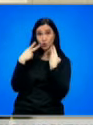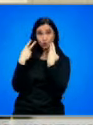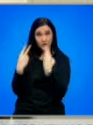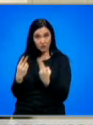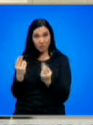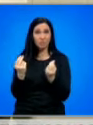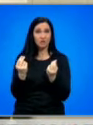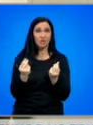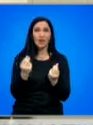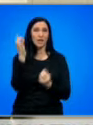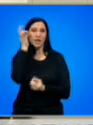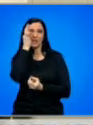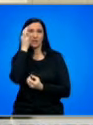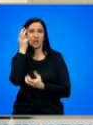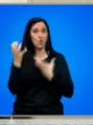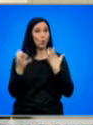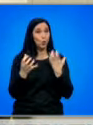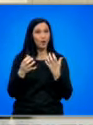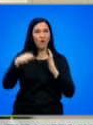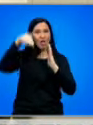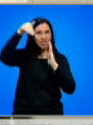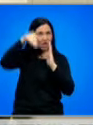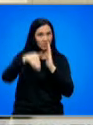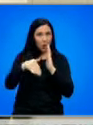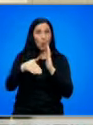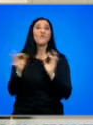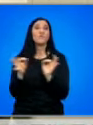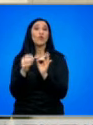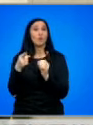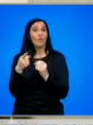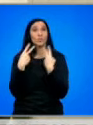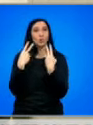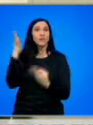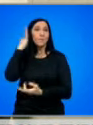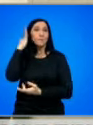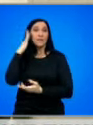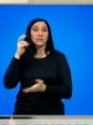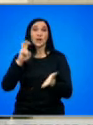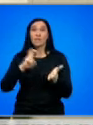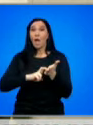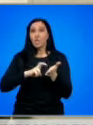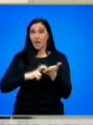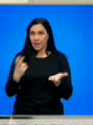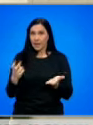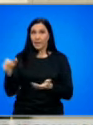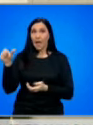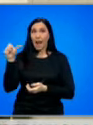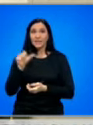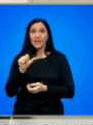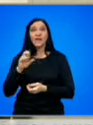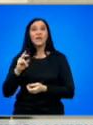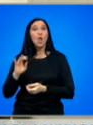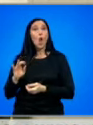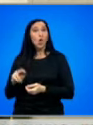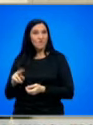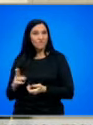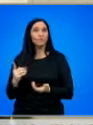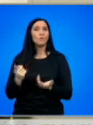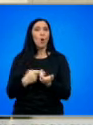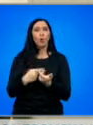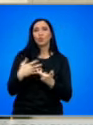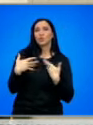на цената на синьото гориво надолу през февруари. Това прогнозира министърът на енергетиката Александър Николов. Колкото до